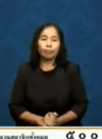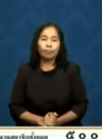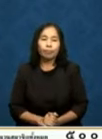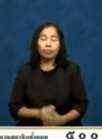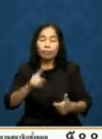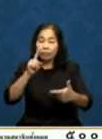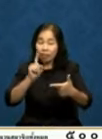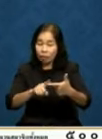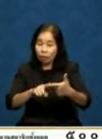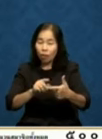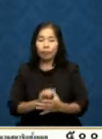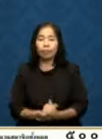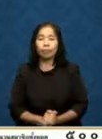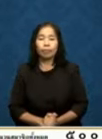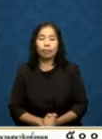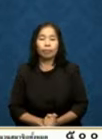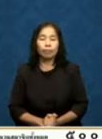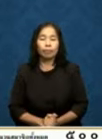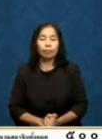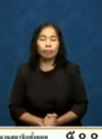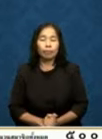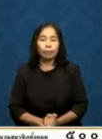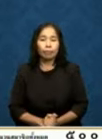ประการที่สองท่านประธานครับ